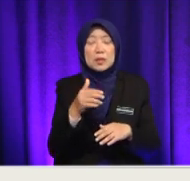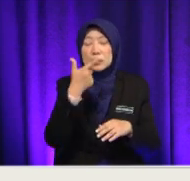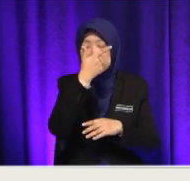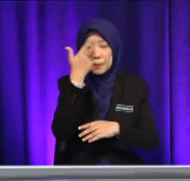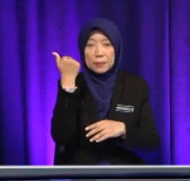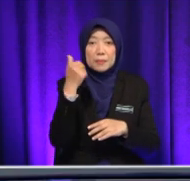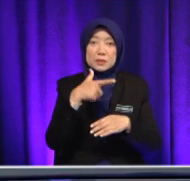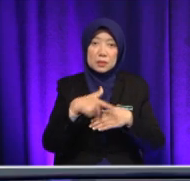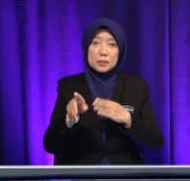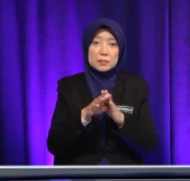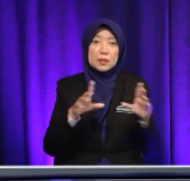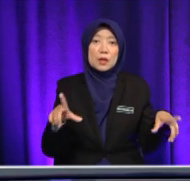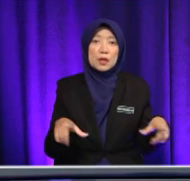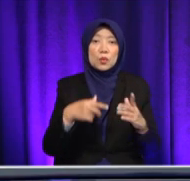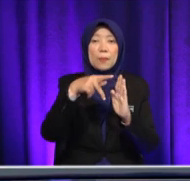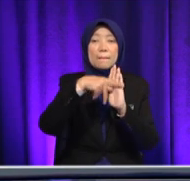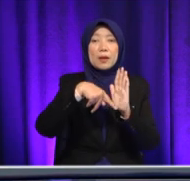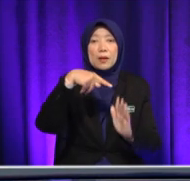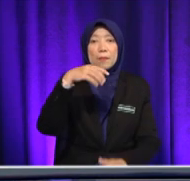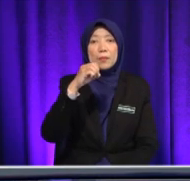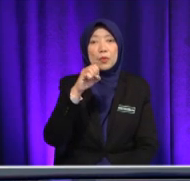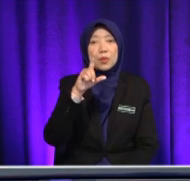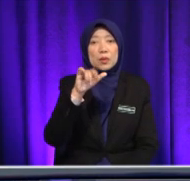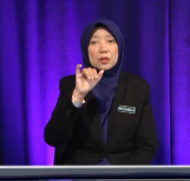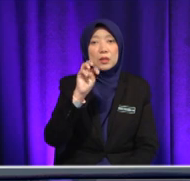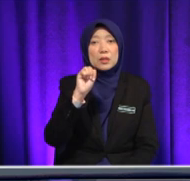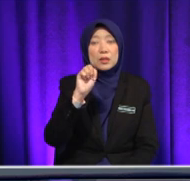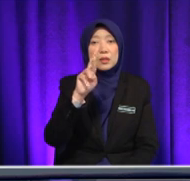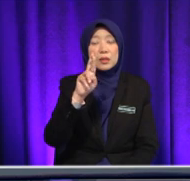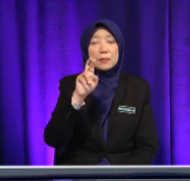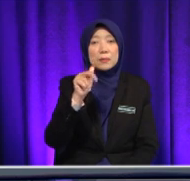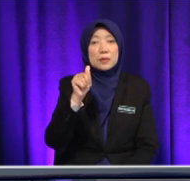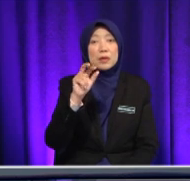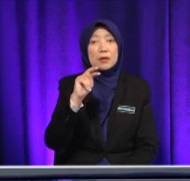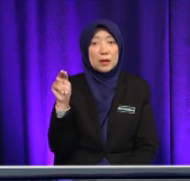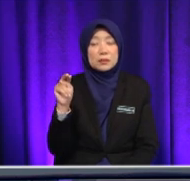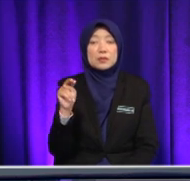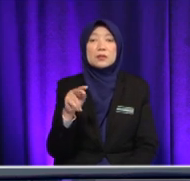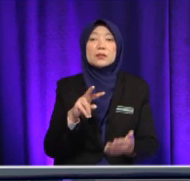berlakunya proses pempolimeran penambahan, iaitu dia akan